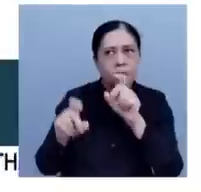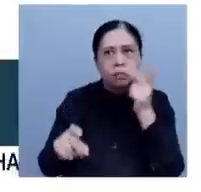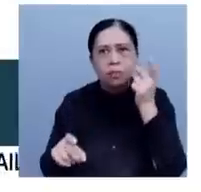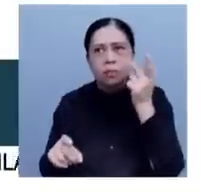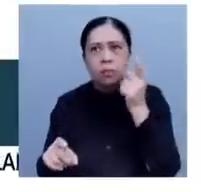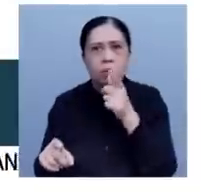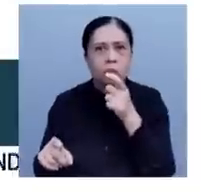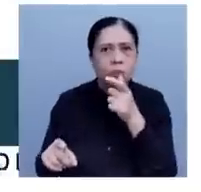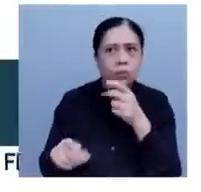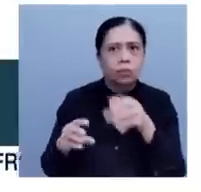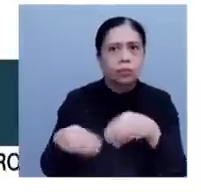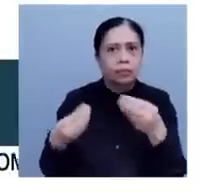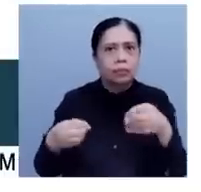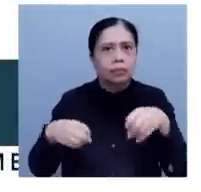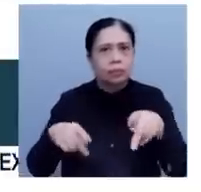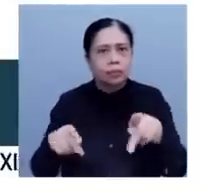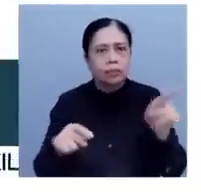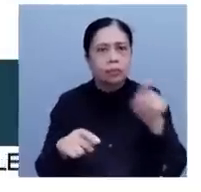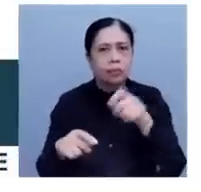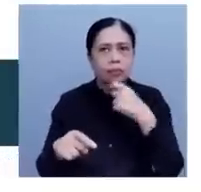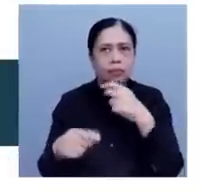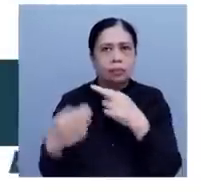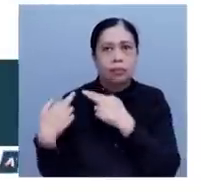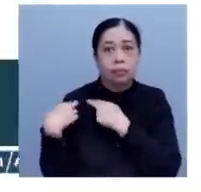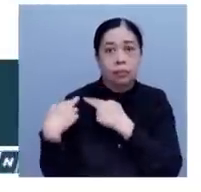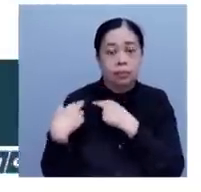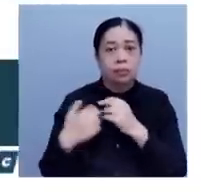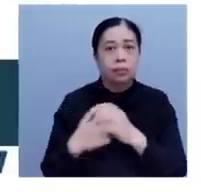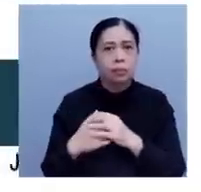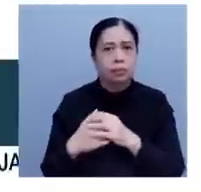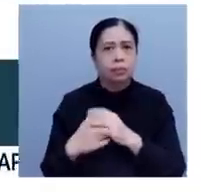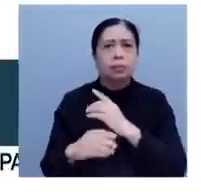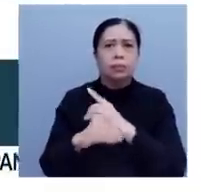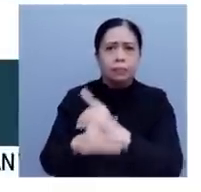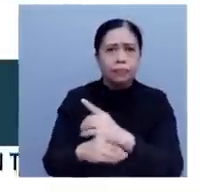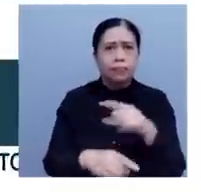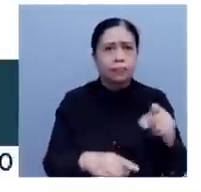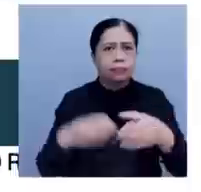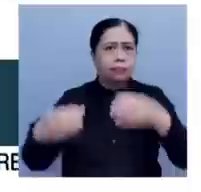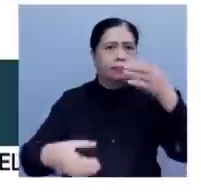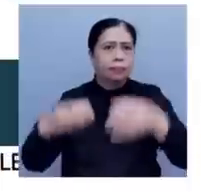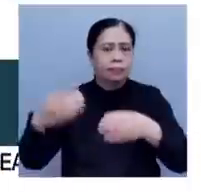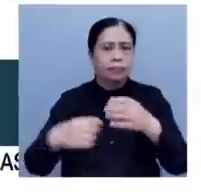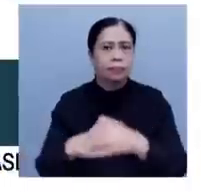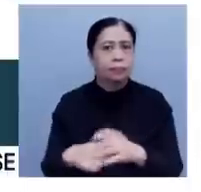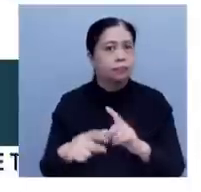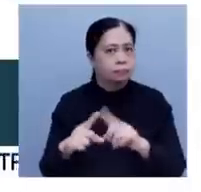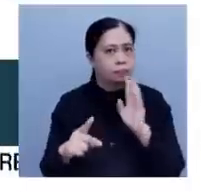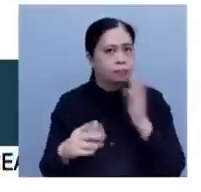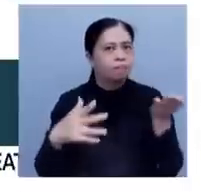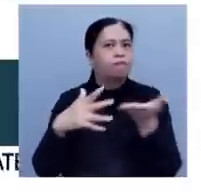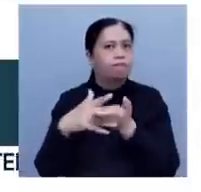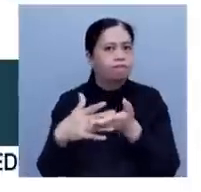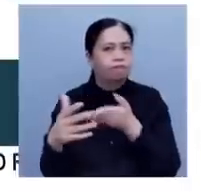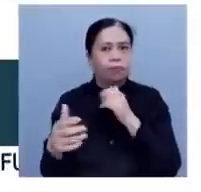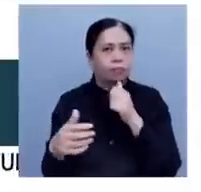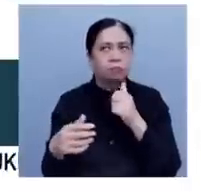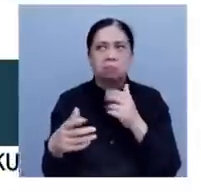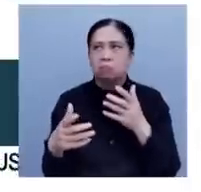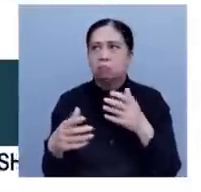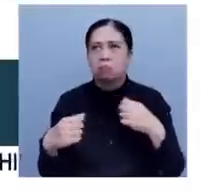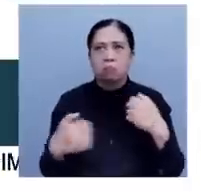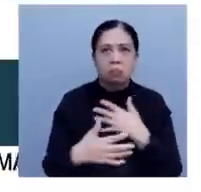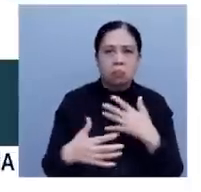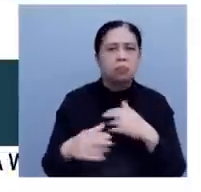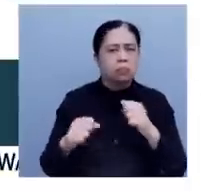para mabigyan ng pagkakataon yung mga kinahukulan, dumepensa kayo sa korte. But I will not hesitate